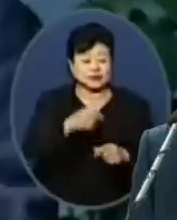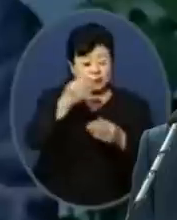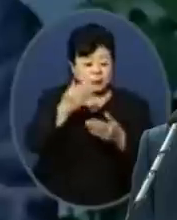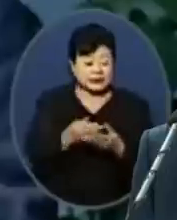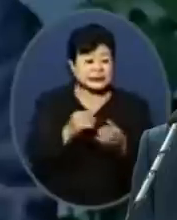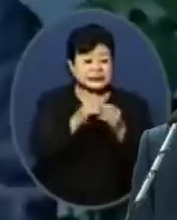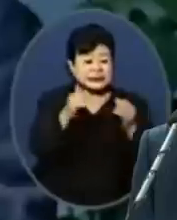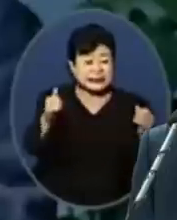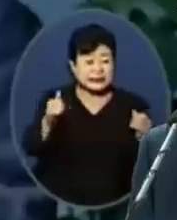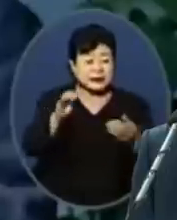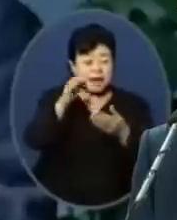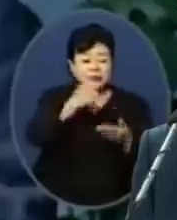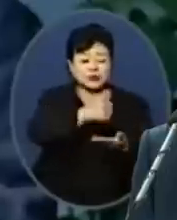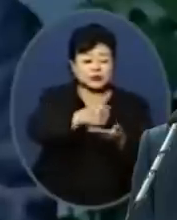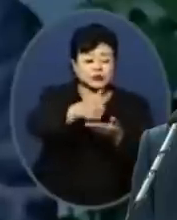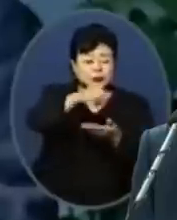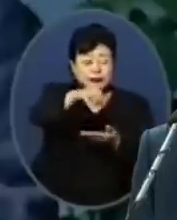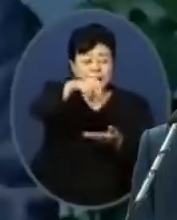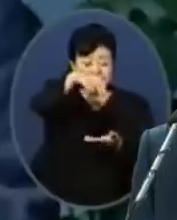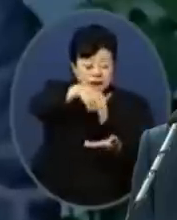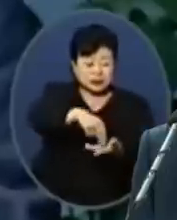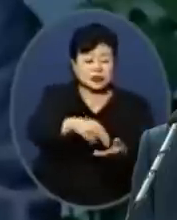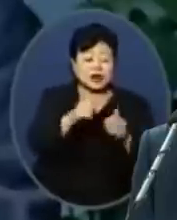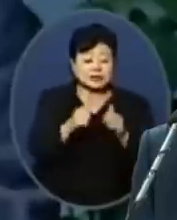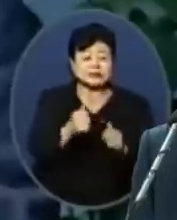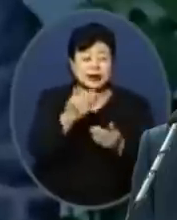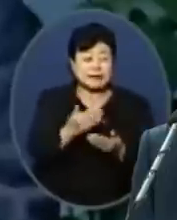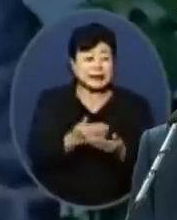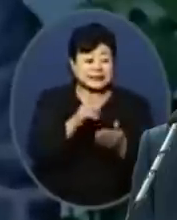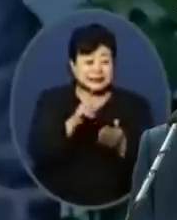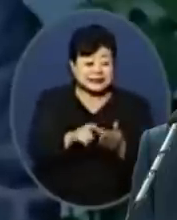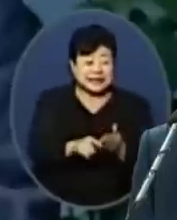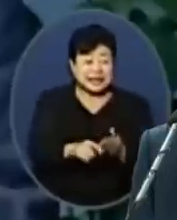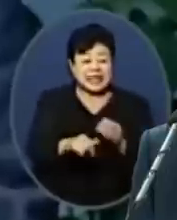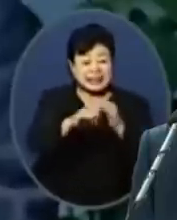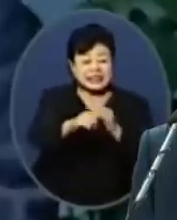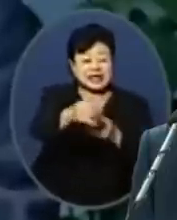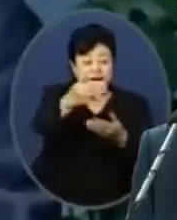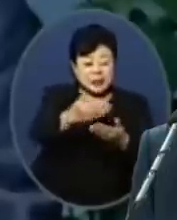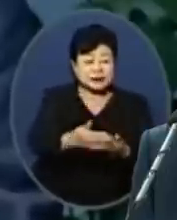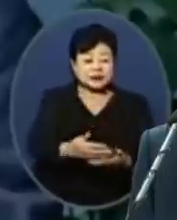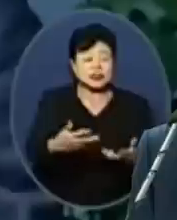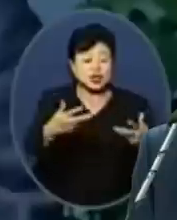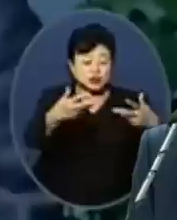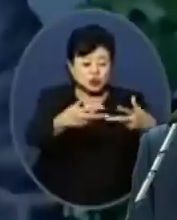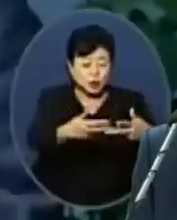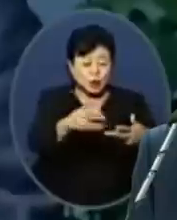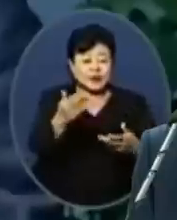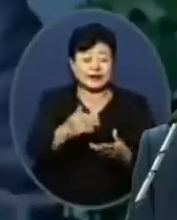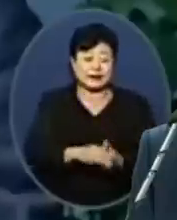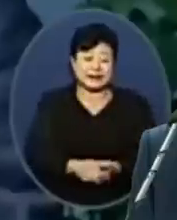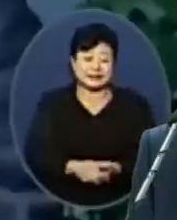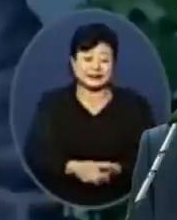구원받은 사람이 장차 주님 앞에 가서 심판을 받을 때 상을 받을 수 있는 조건이 되는 것입니다.